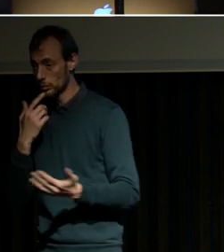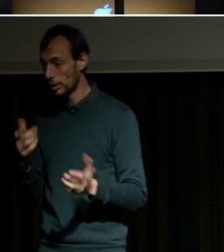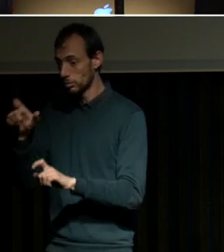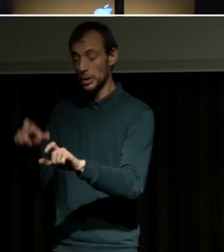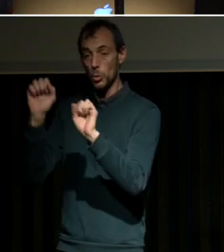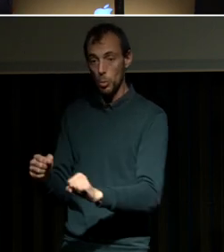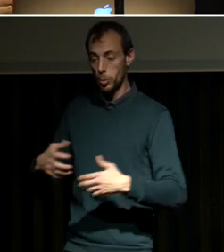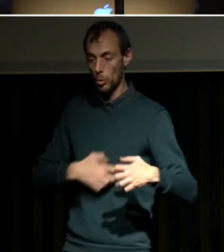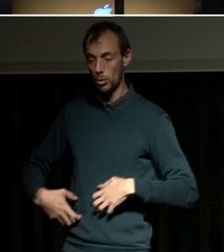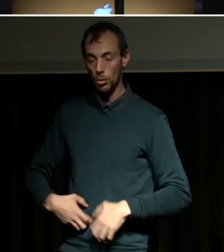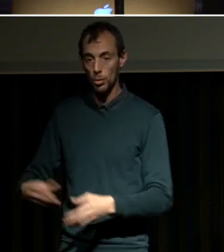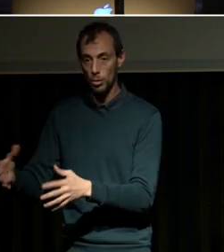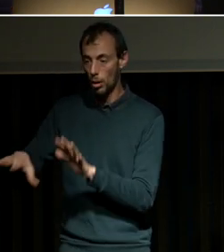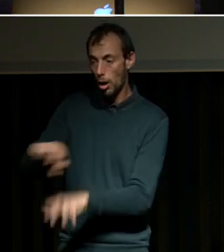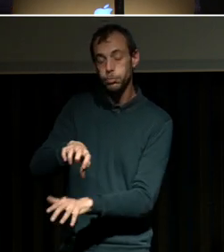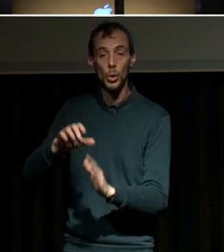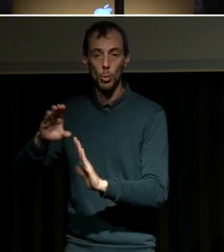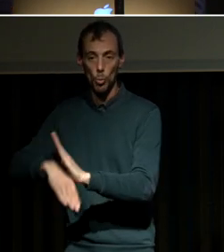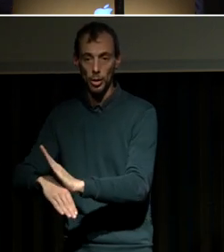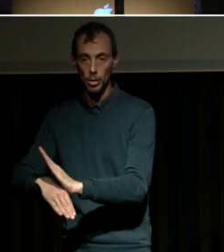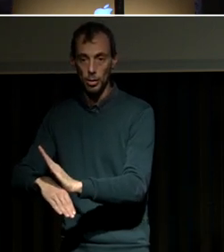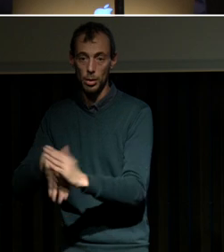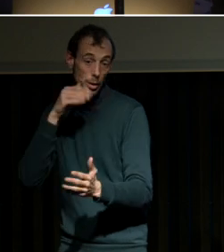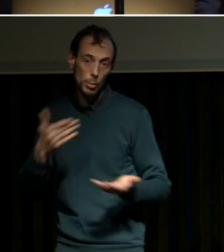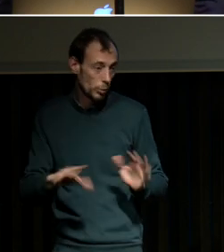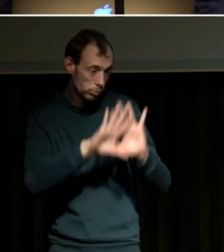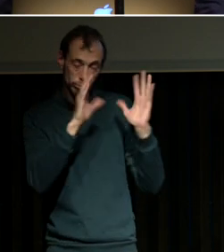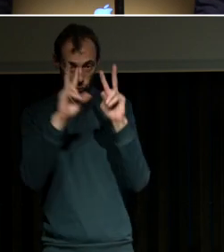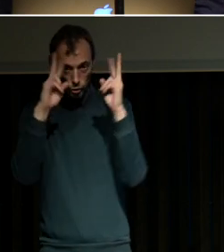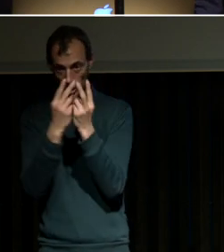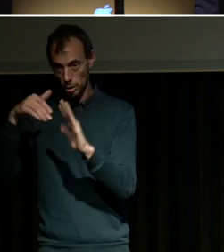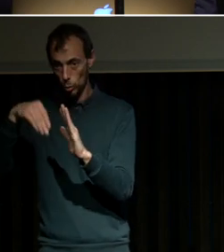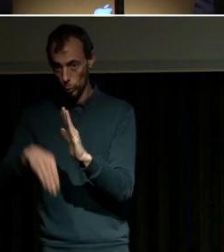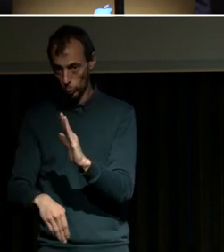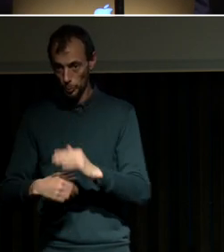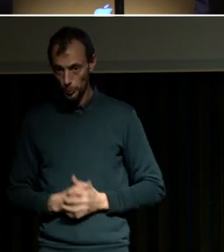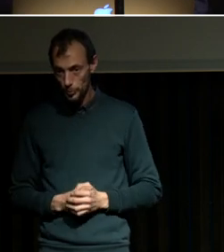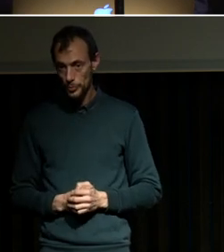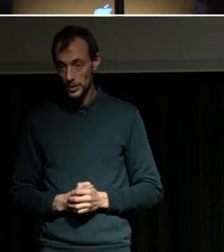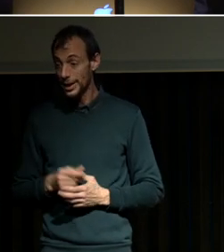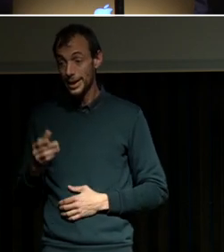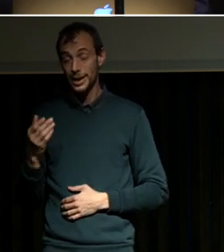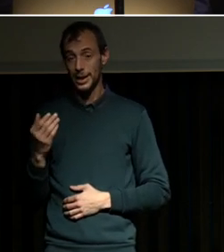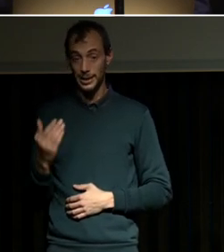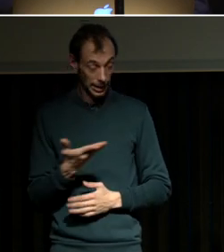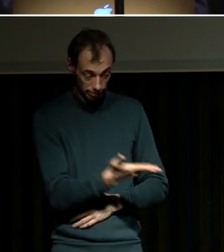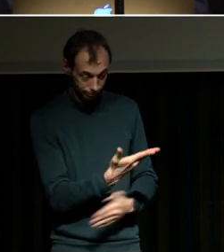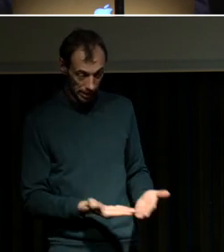par une diminution du nombre de ce type de prélèvement. Et c'est quelque chose qui va perdurer. C'est la raison pour laquelle il va